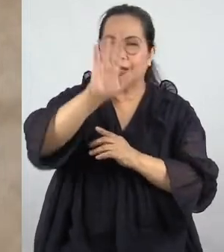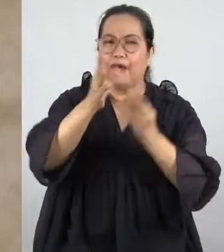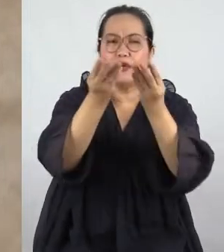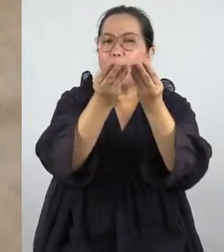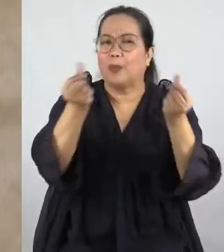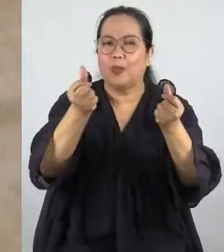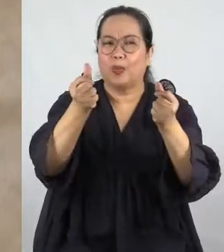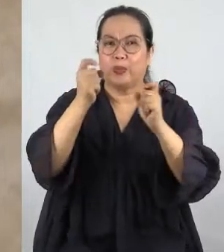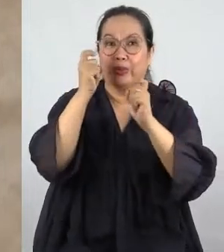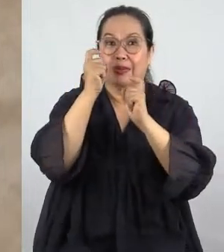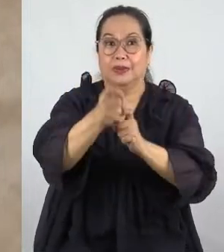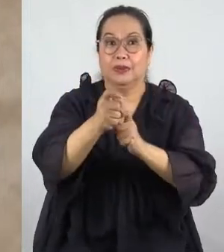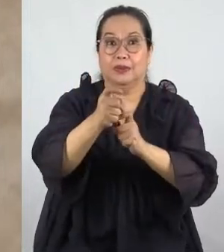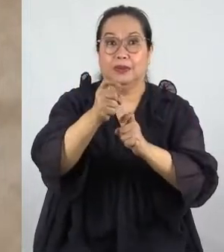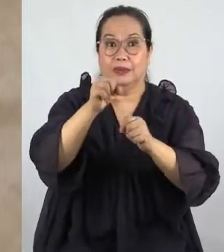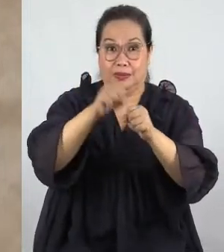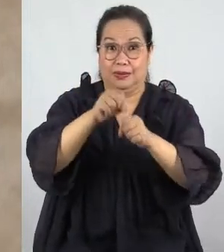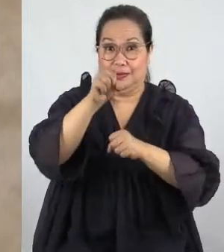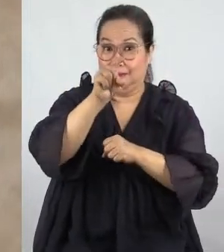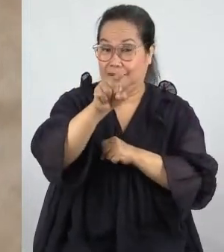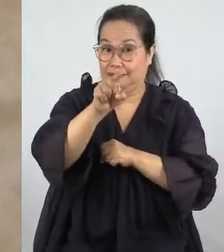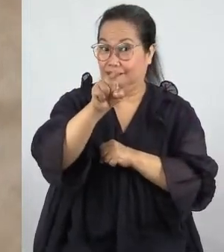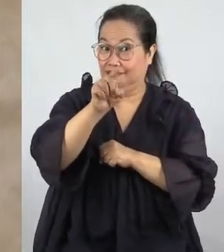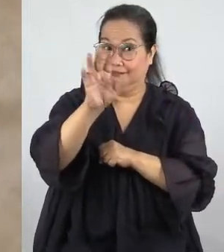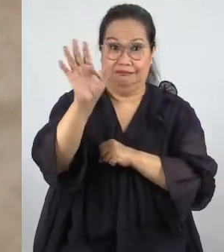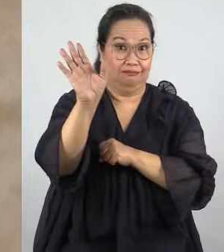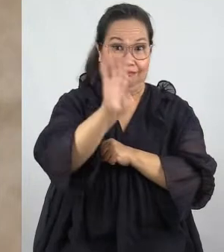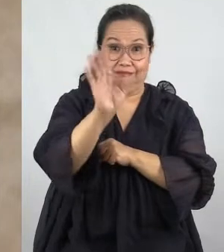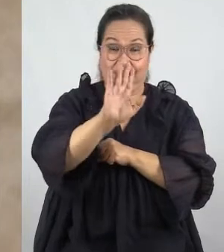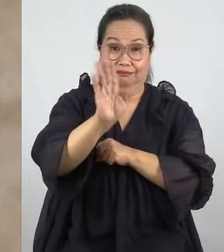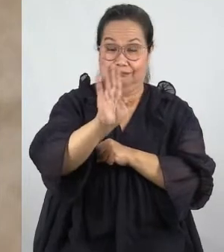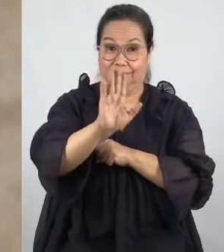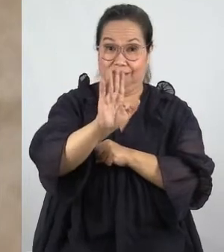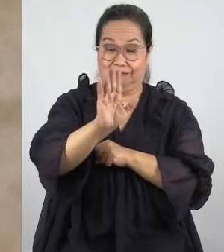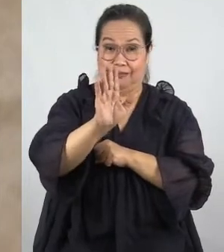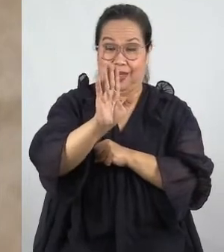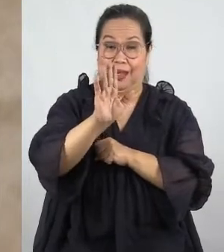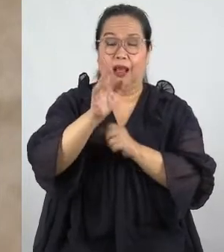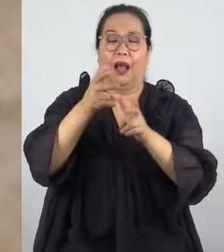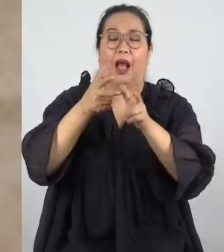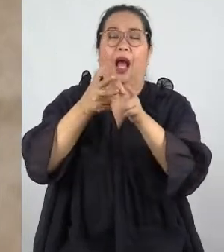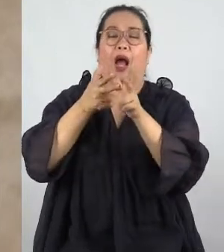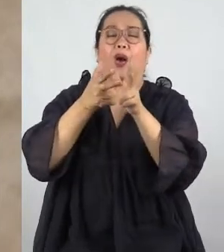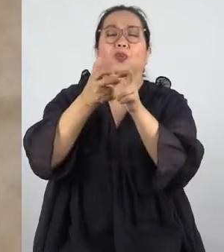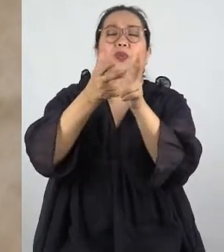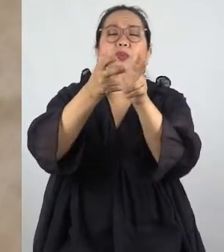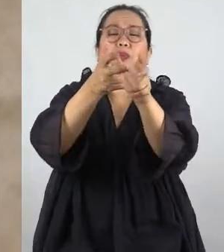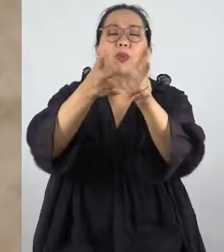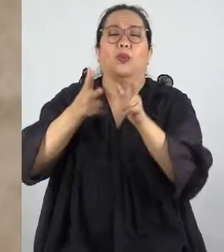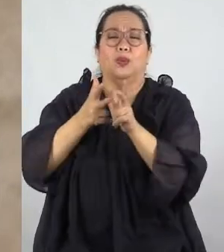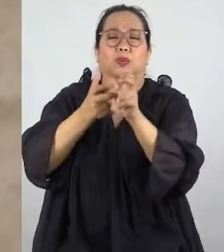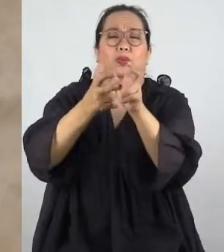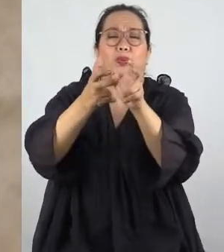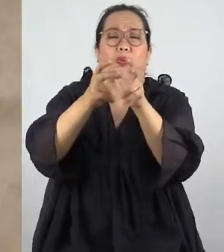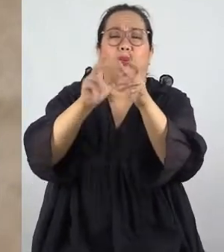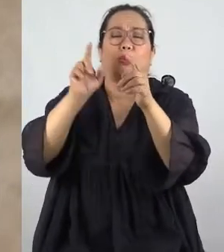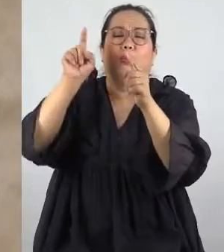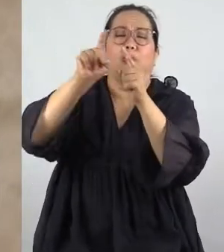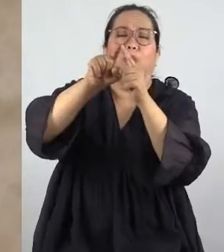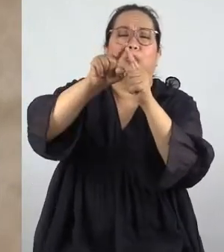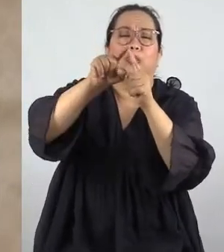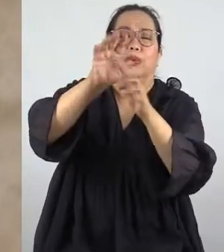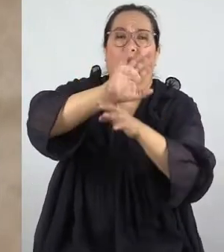gantimpala, so, I do not run aimlessly, sabi niya. I do